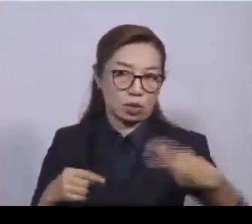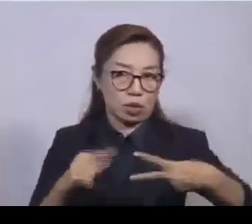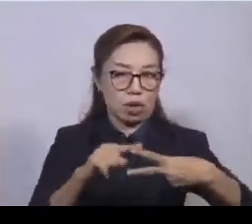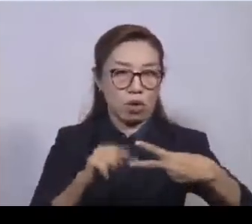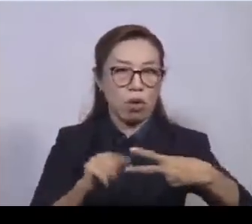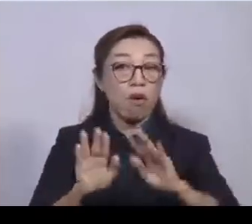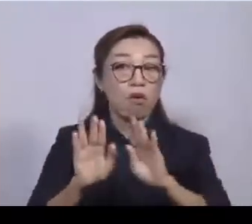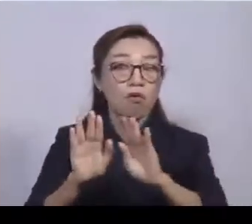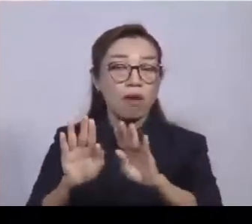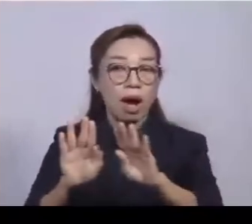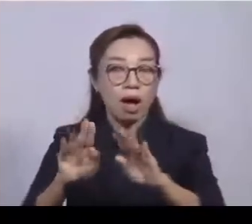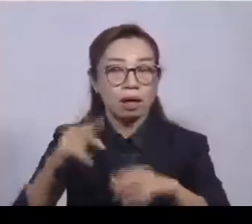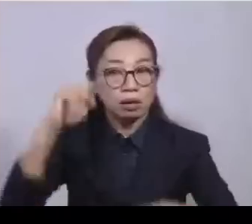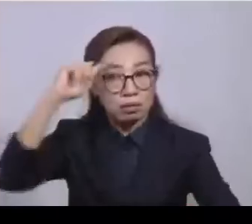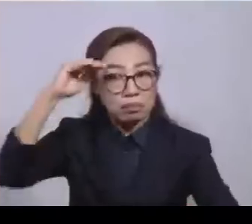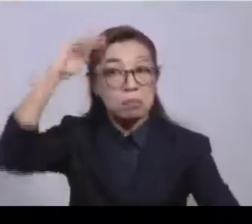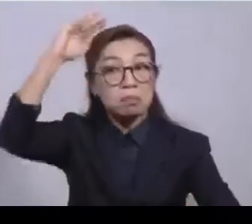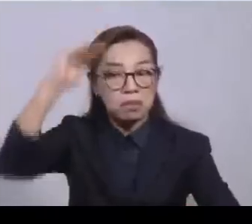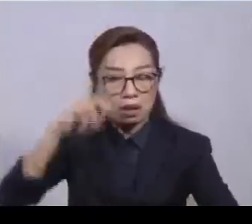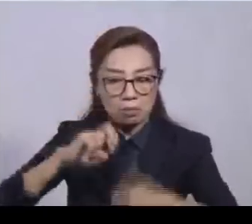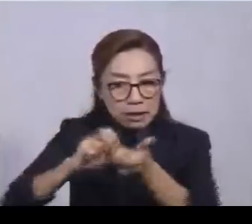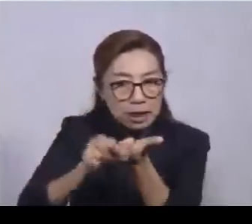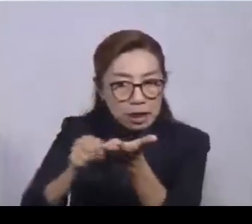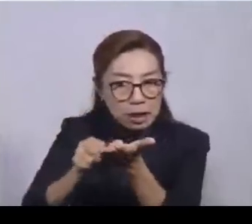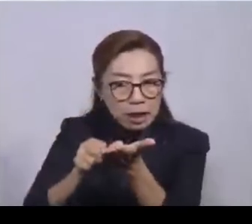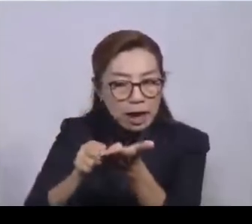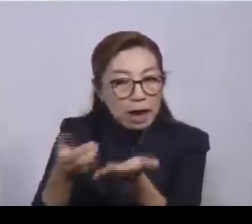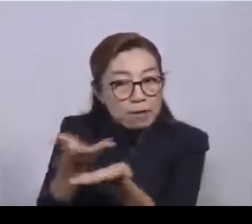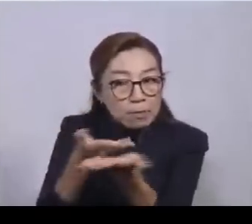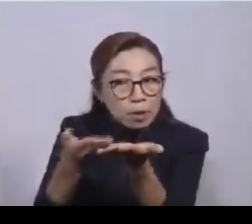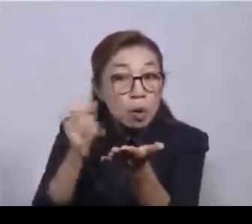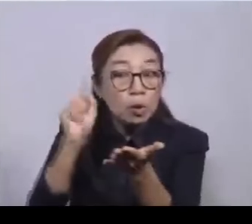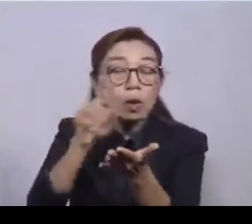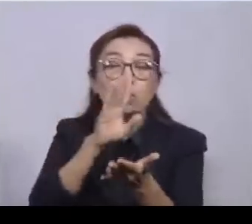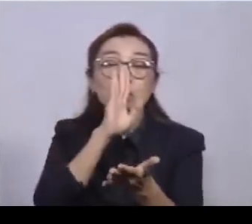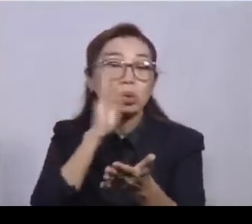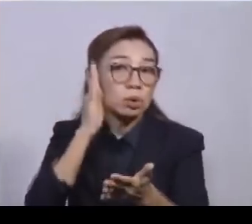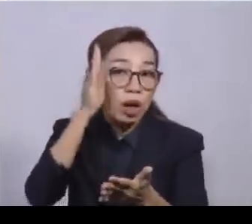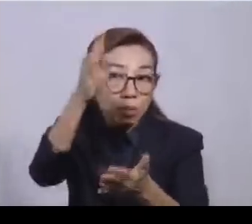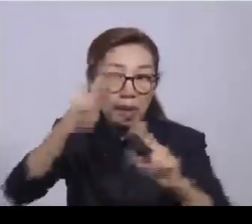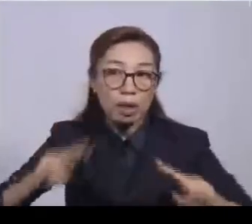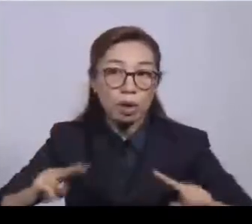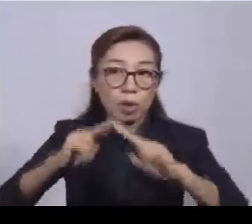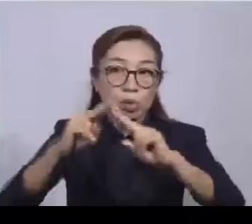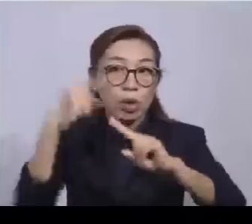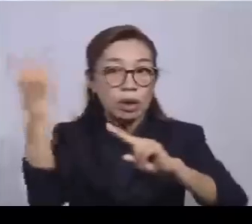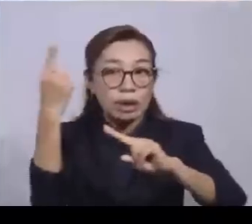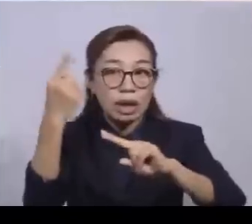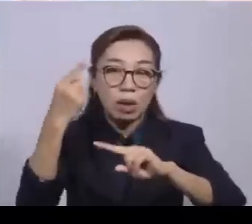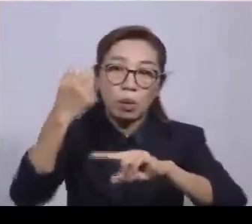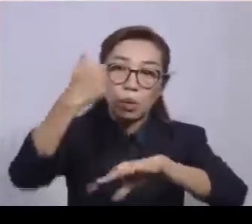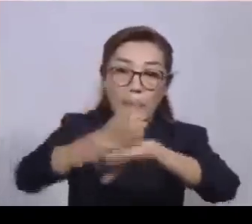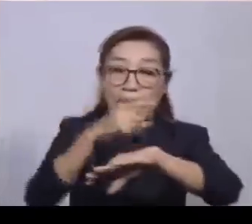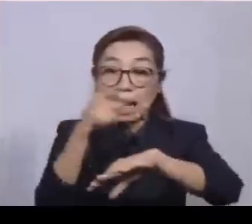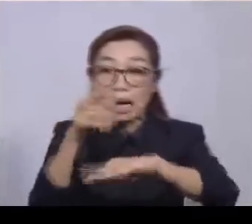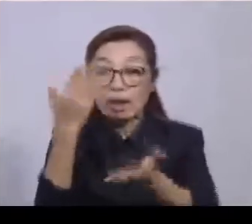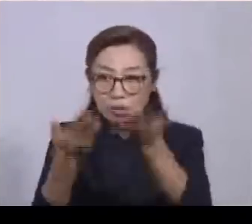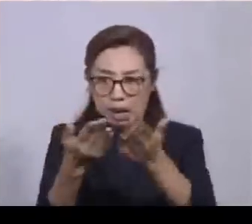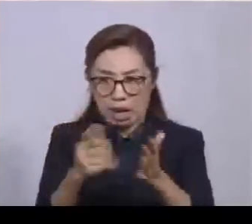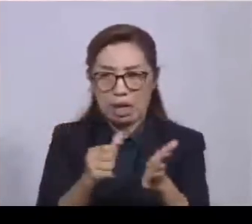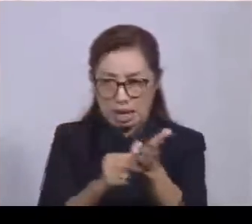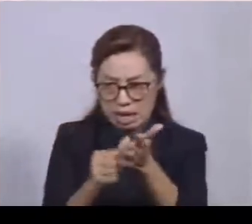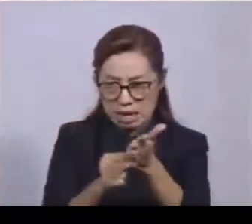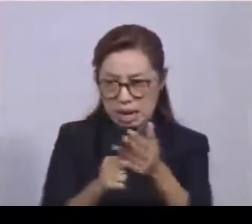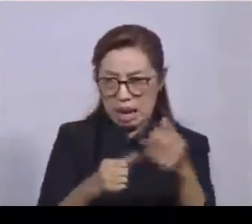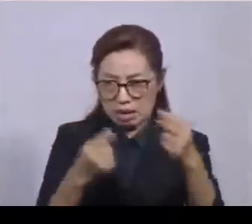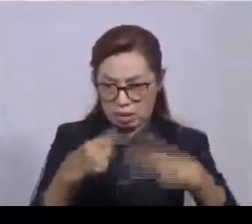เนี่ยไปพิจารณาแก้ไขเป็นการเร่งด่วนหากมีการแต่งตั้งรัฐมนตรีอย่างเป็นทางการและอ่านะฮะเขาบอกว่าอยาก